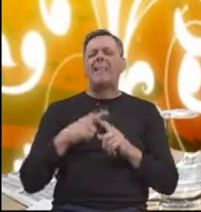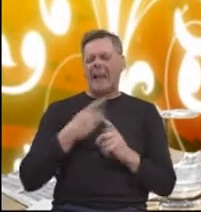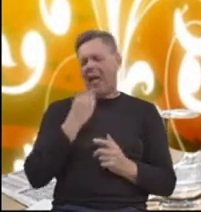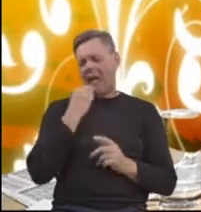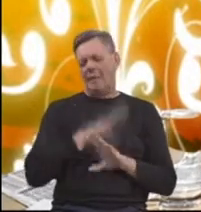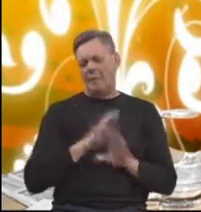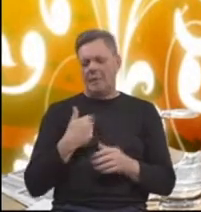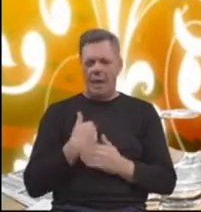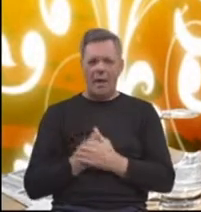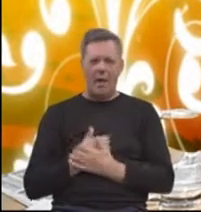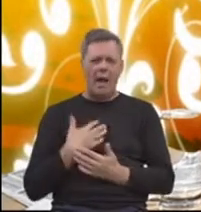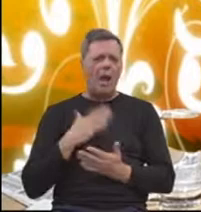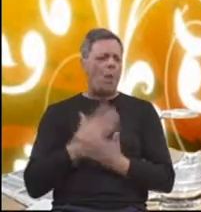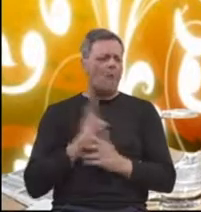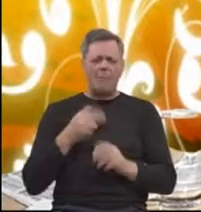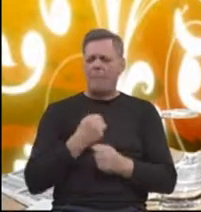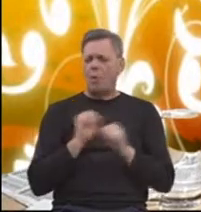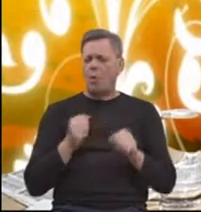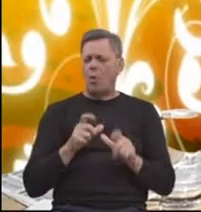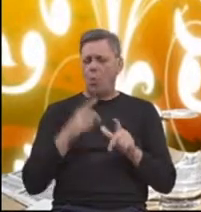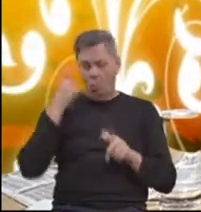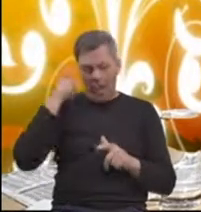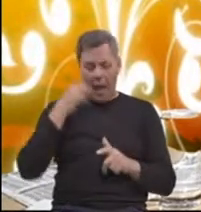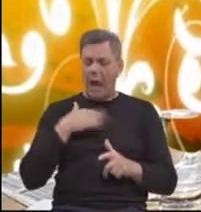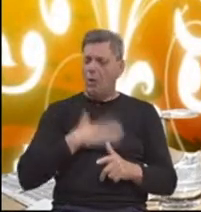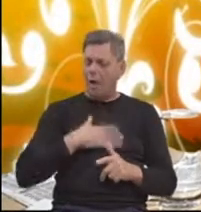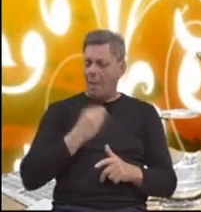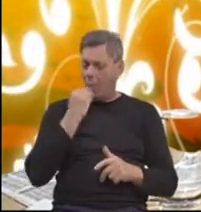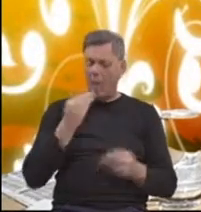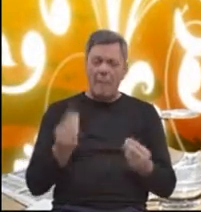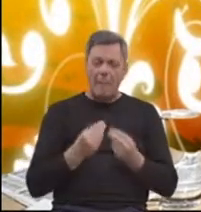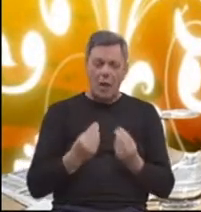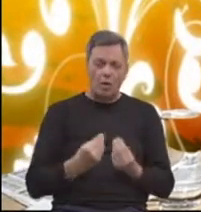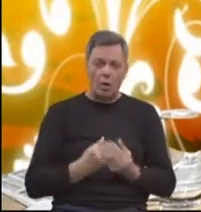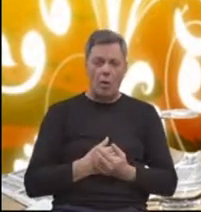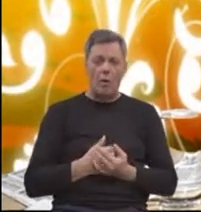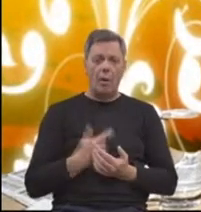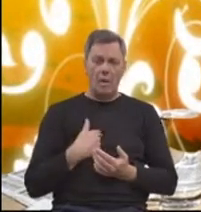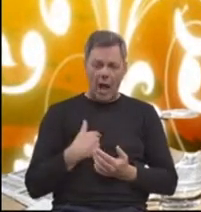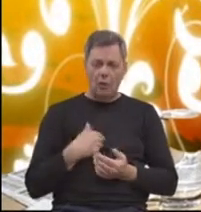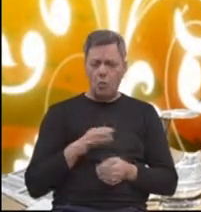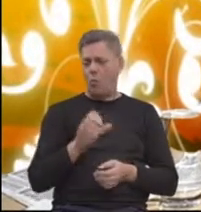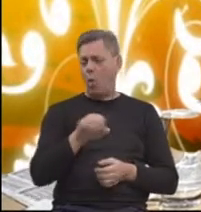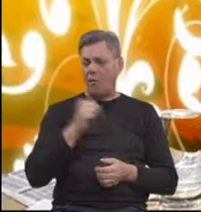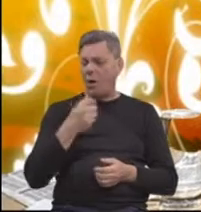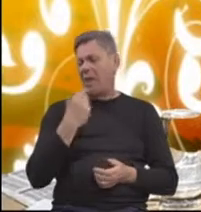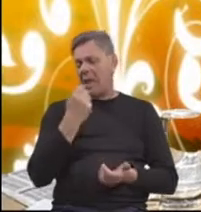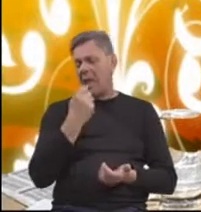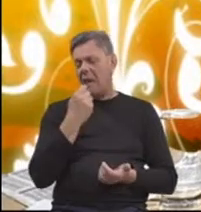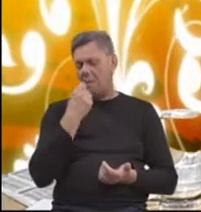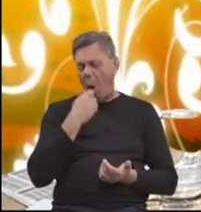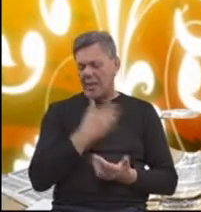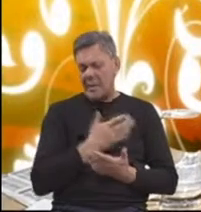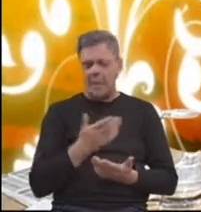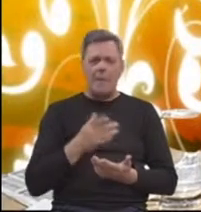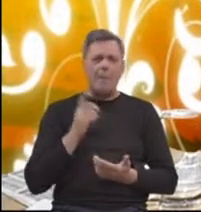sam uvijek sebi dala slobodu uma. Ako ja poželim pojesti nešto što je takvo, ja ću otvoriti i pojesti to što je takvo.